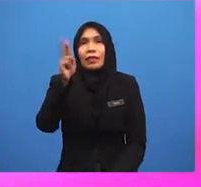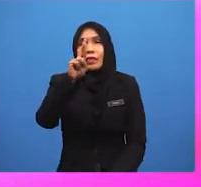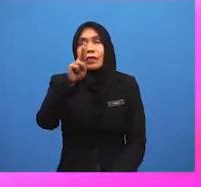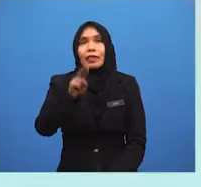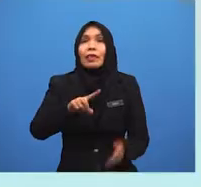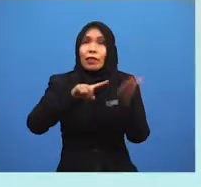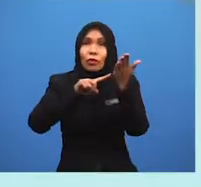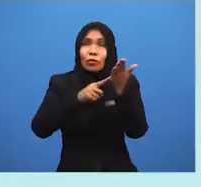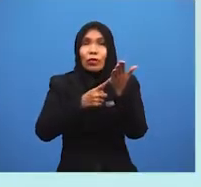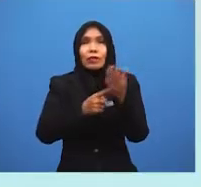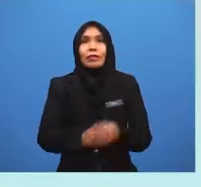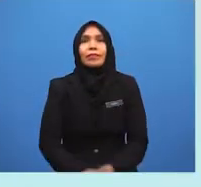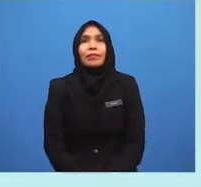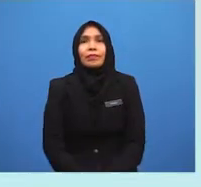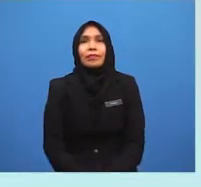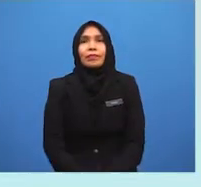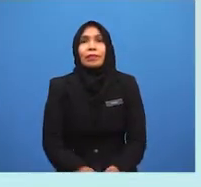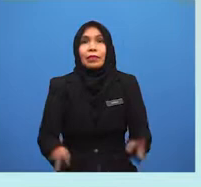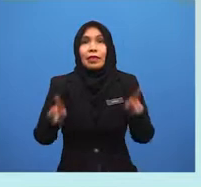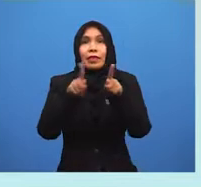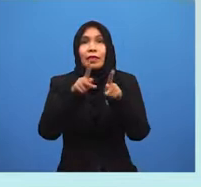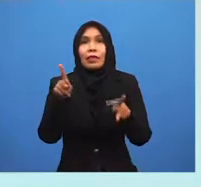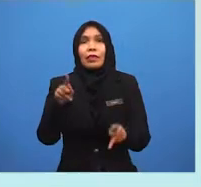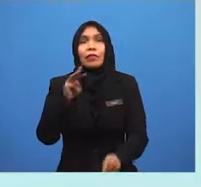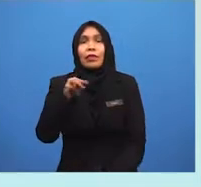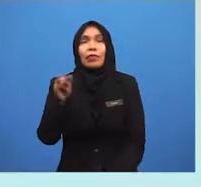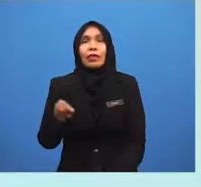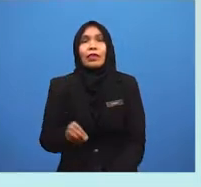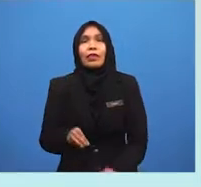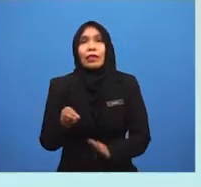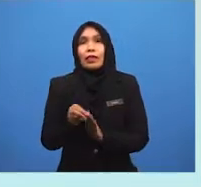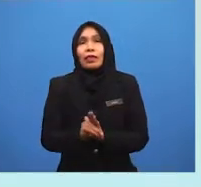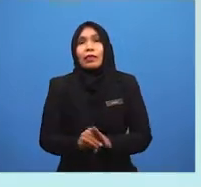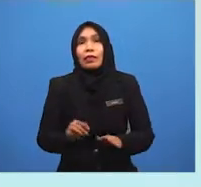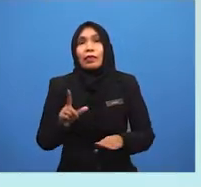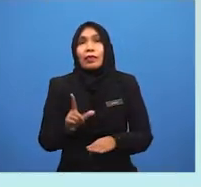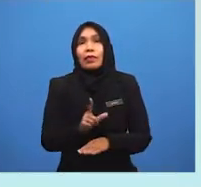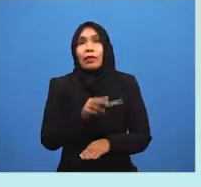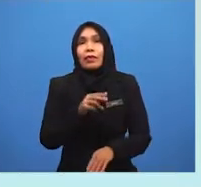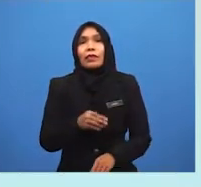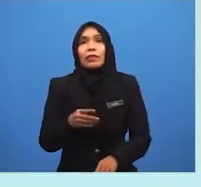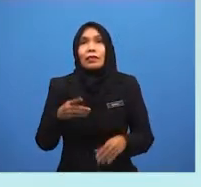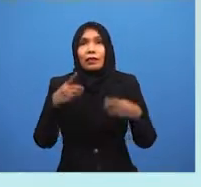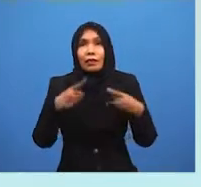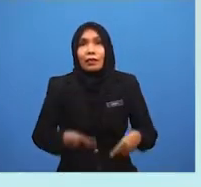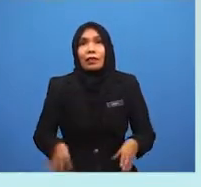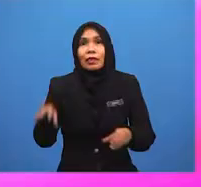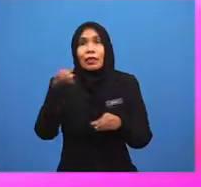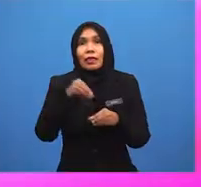cikgu, ya? Pernahkah murid-murid melibatkan diri dalam program kita semula